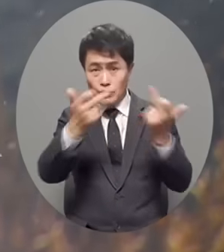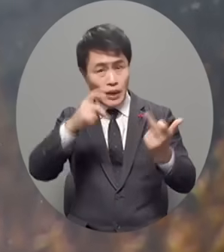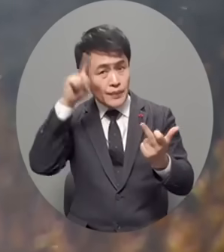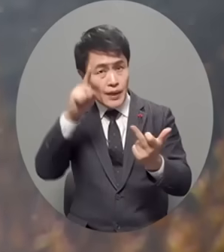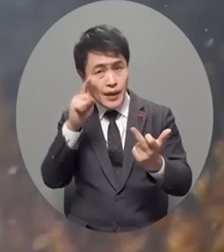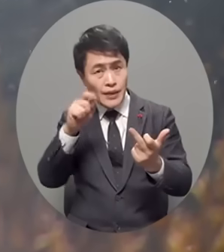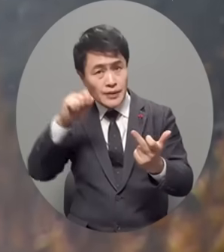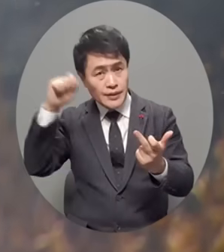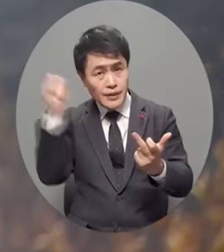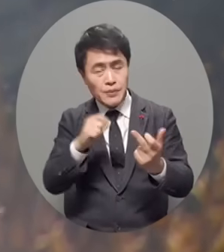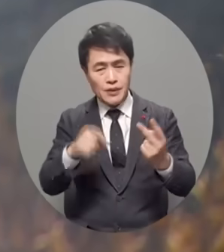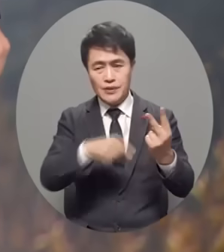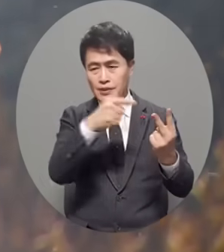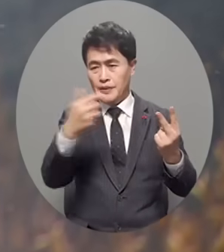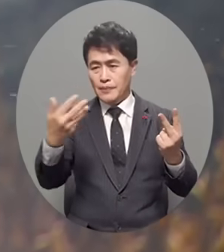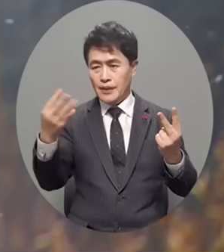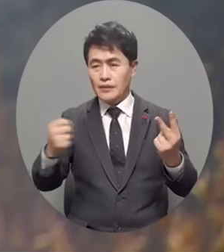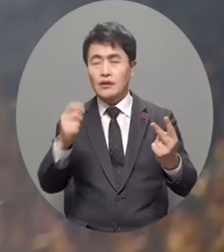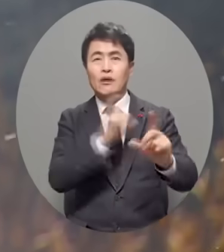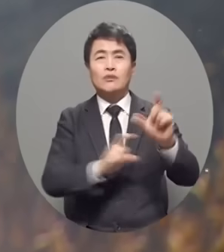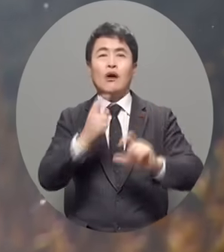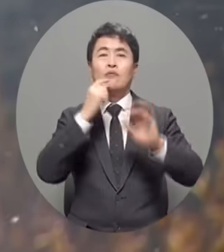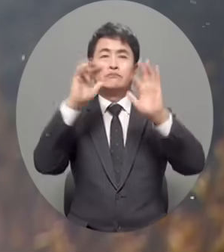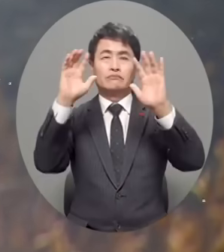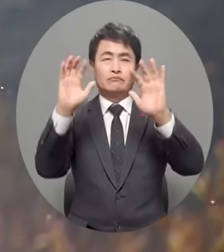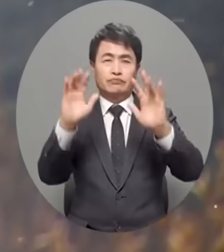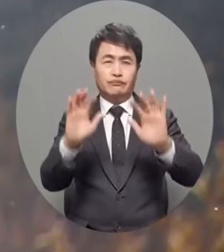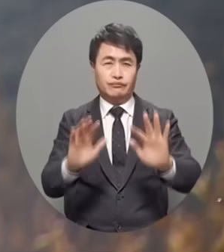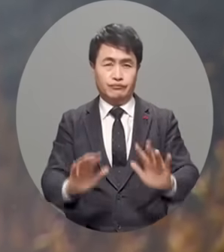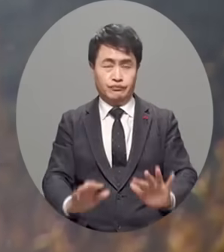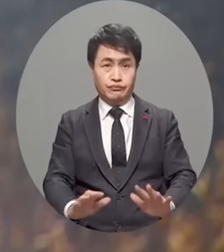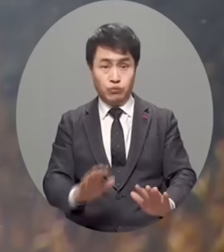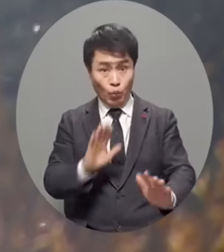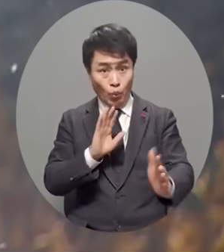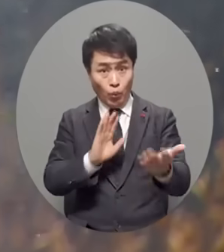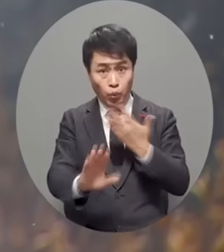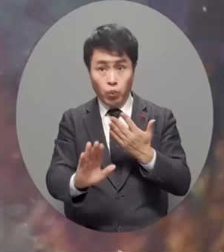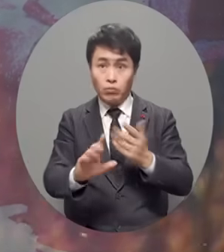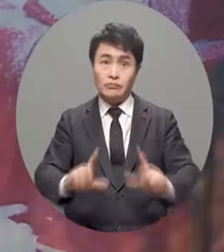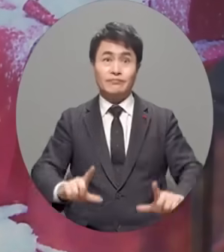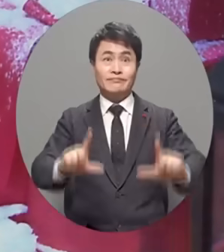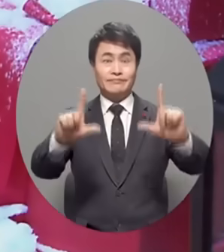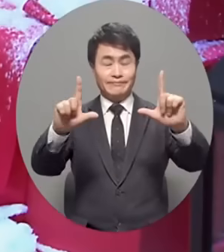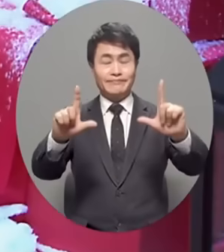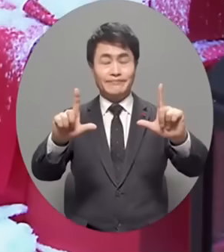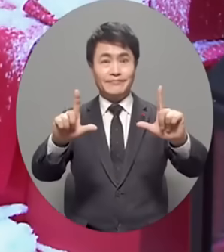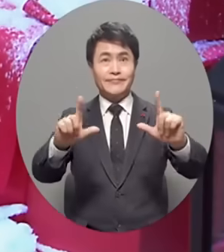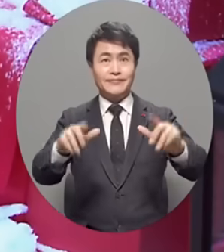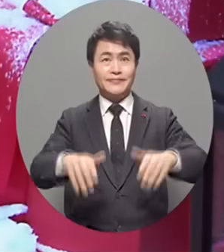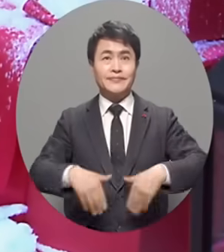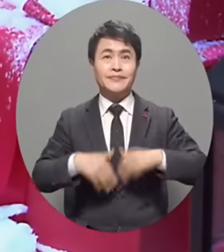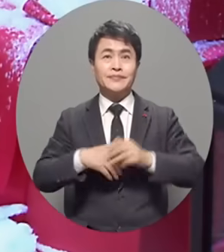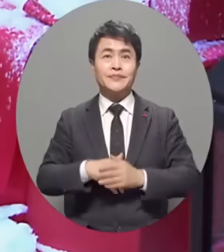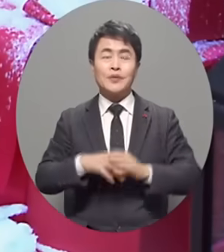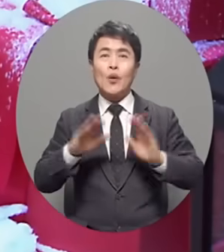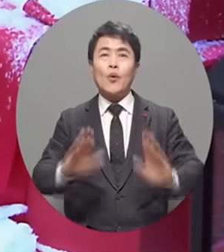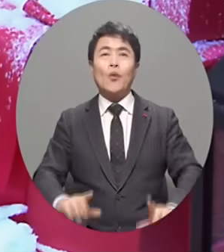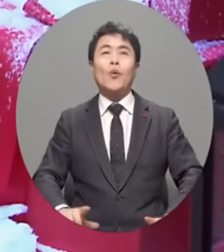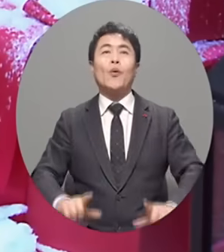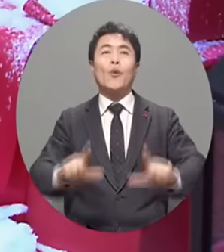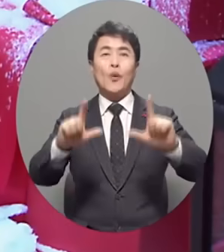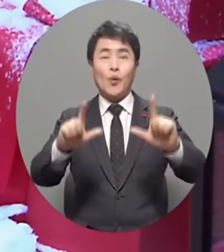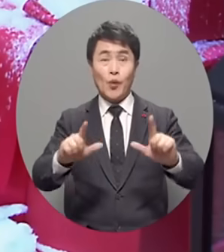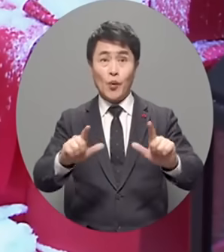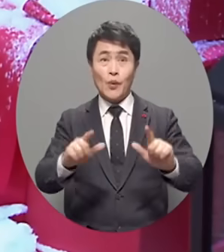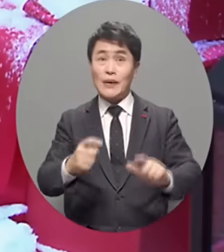새벽까지 2에서 8cm가량의 눈이 더 이어지겠고요. 이후에 다시는 비교적 잠잠해지겠습니다. 올해는